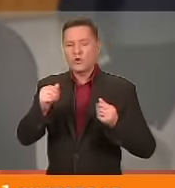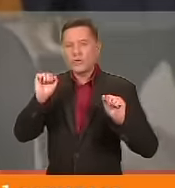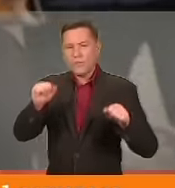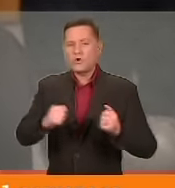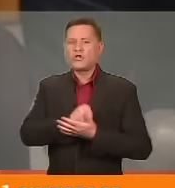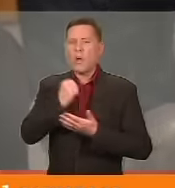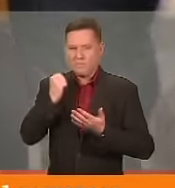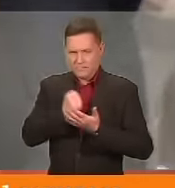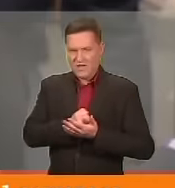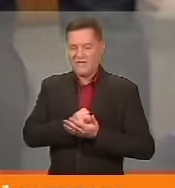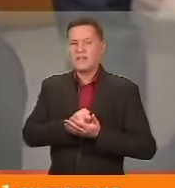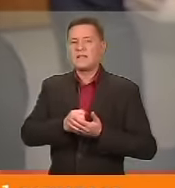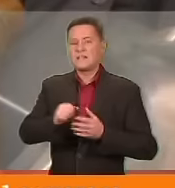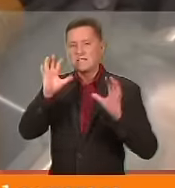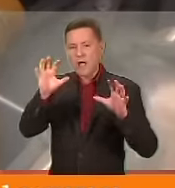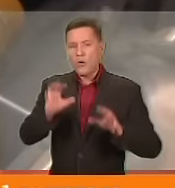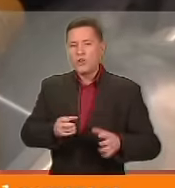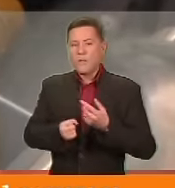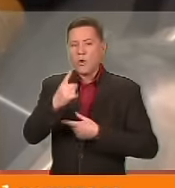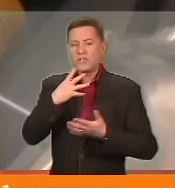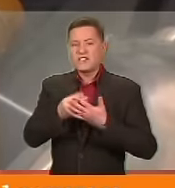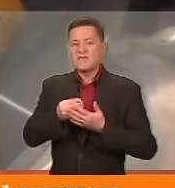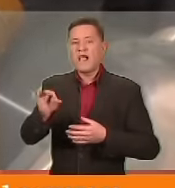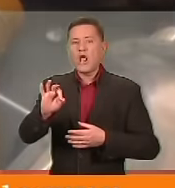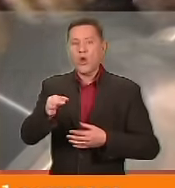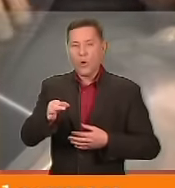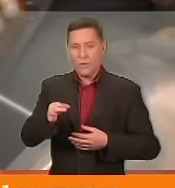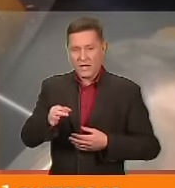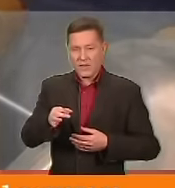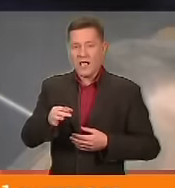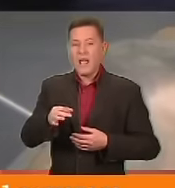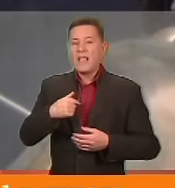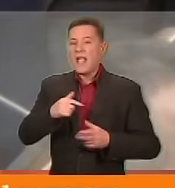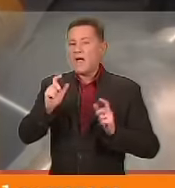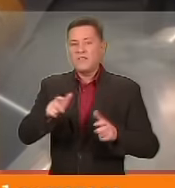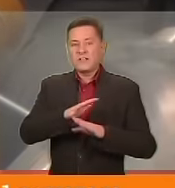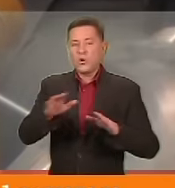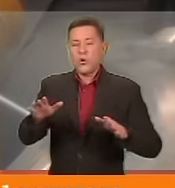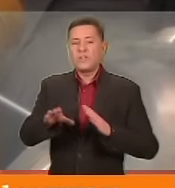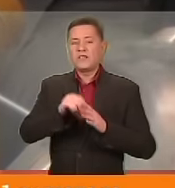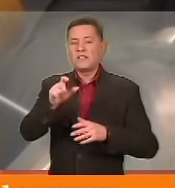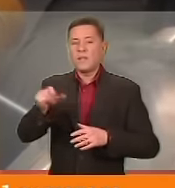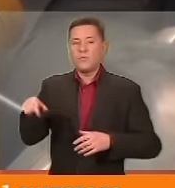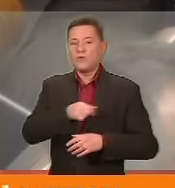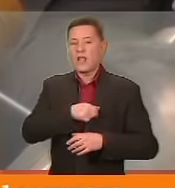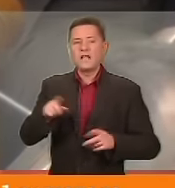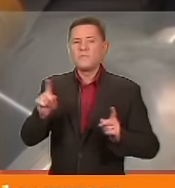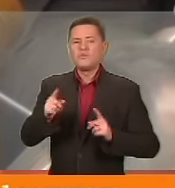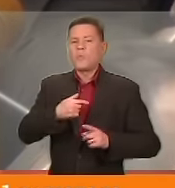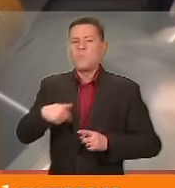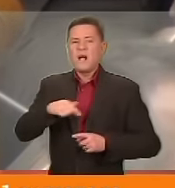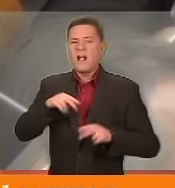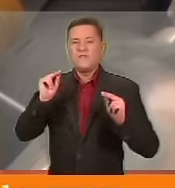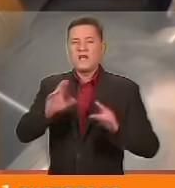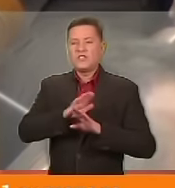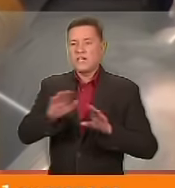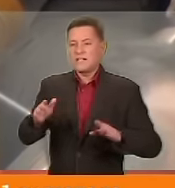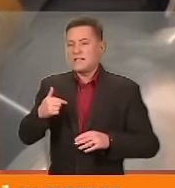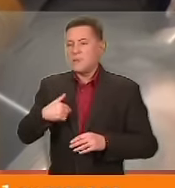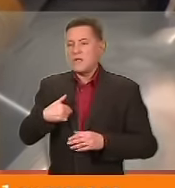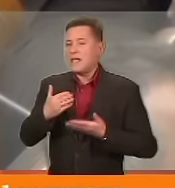законне походження кожної копійки. Я не згоден з тими депутатами, які кажуть, що тут всі ми трохи нечесні. Мені